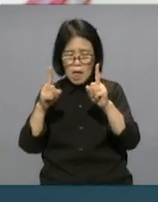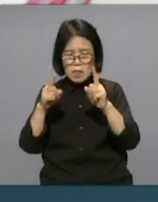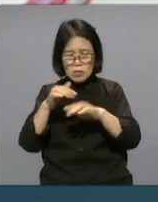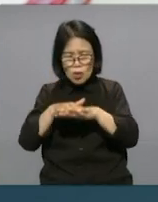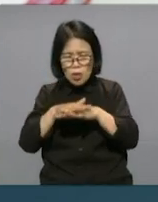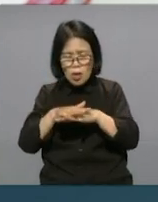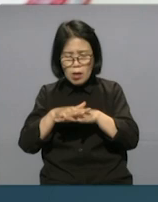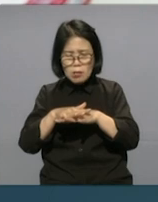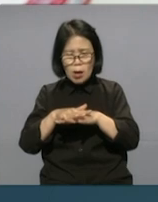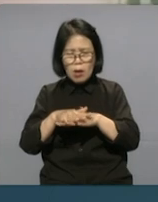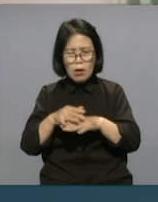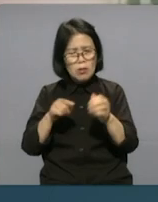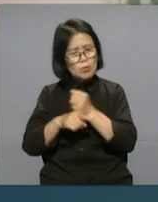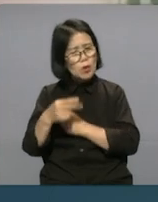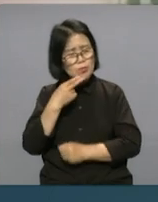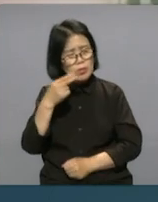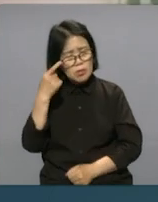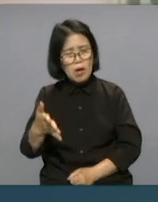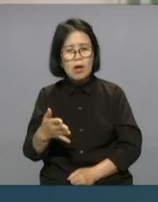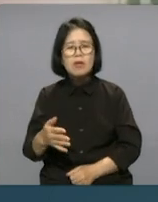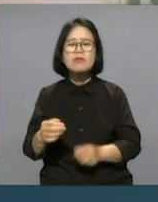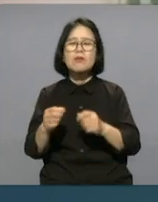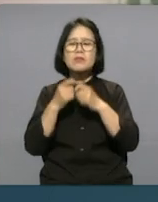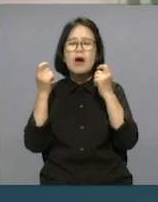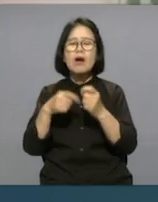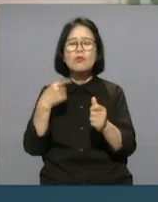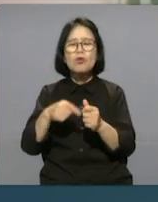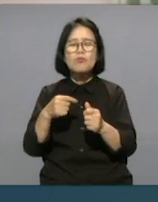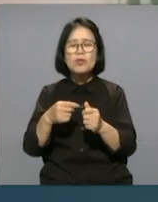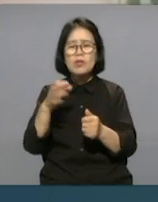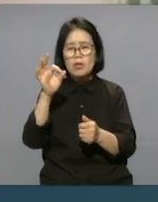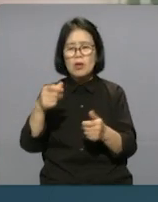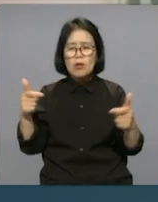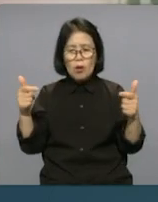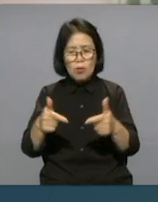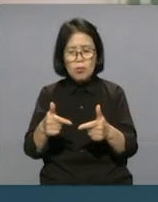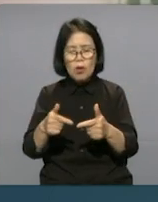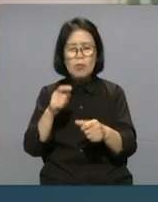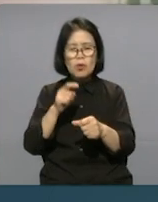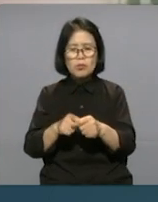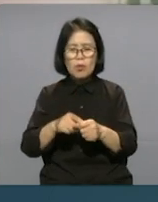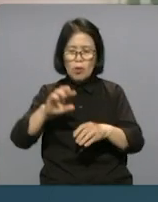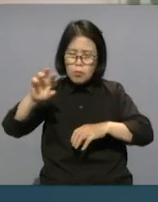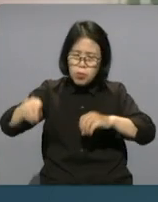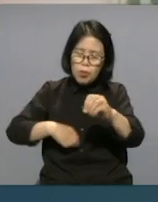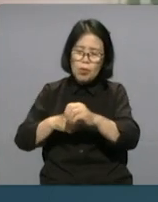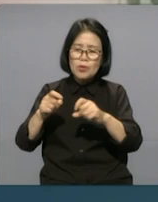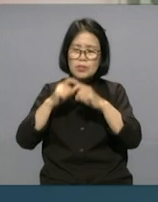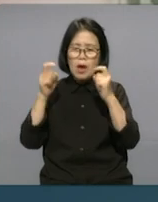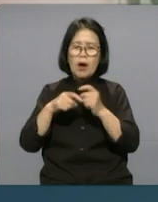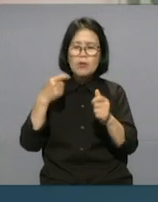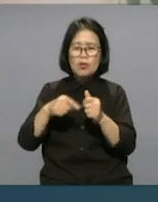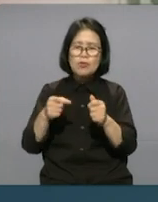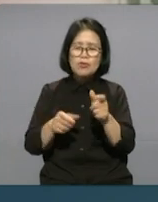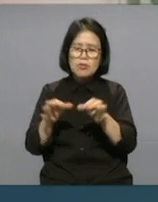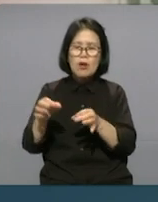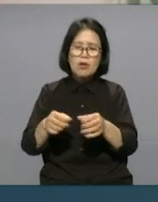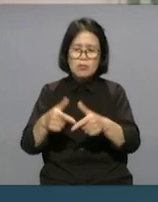무의미하다는 것인지 그러다 보니 사교육비 경감 대책의 일환이라는 취지 역행해 되려 사교육 시장을 키울 수도